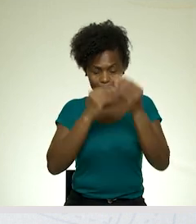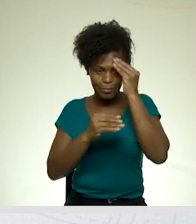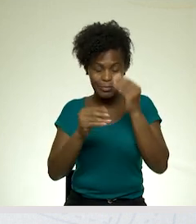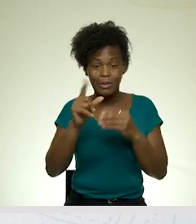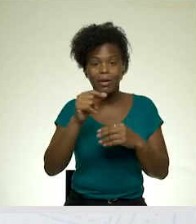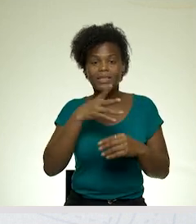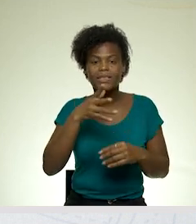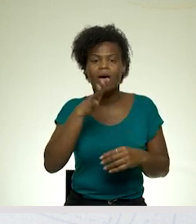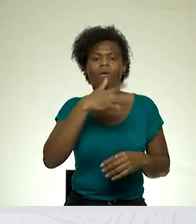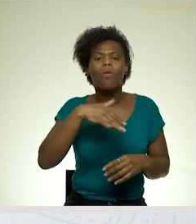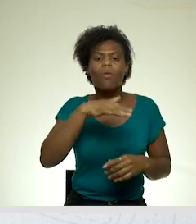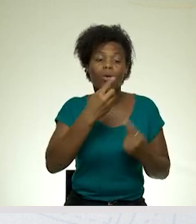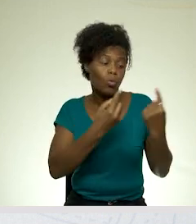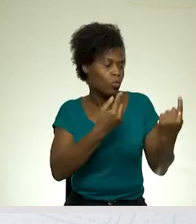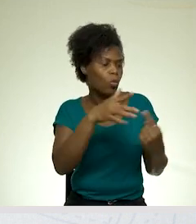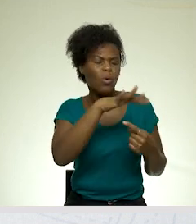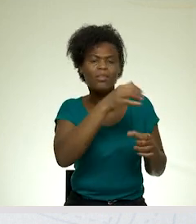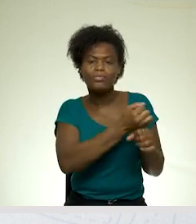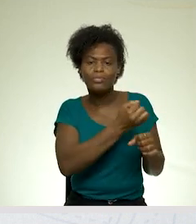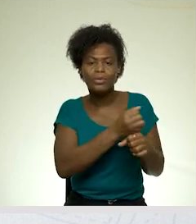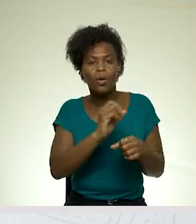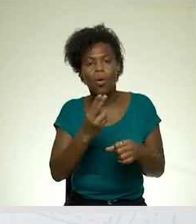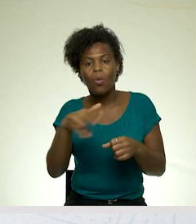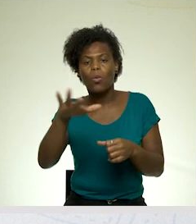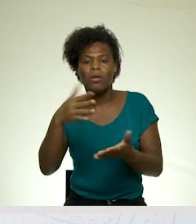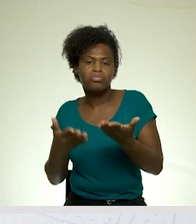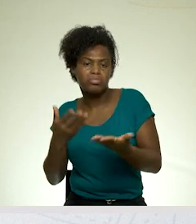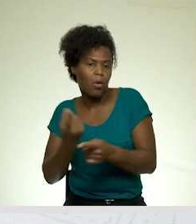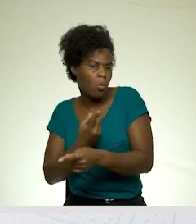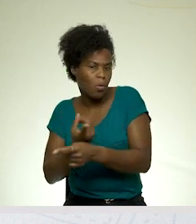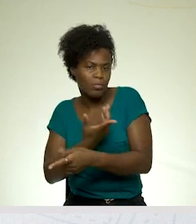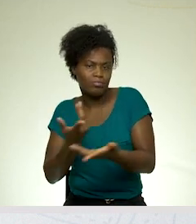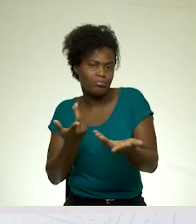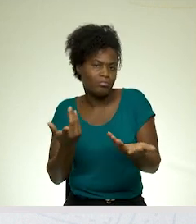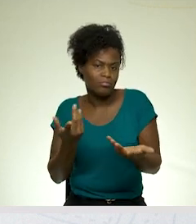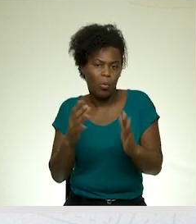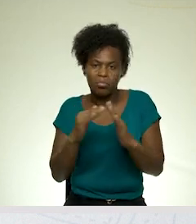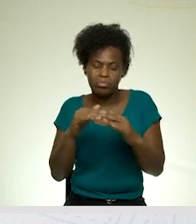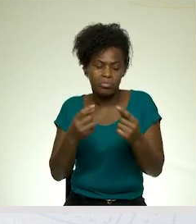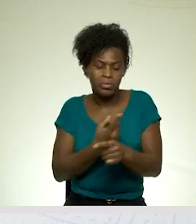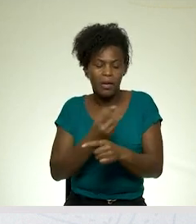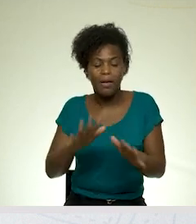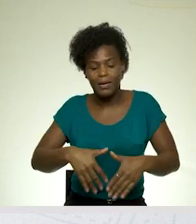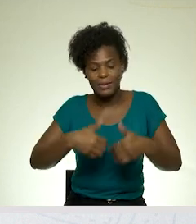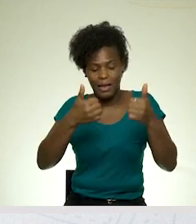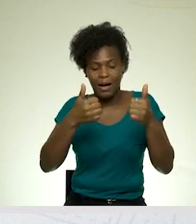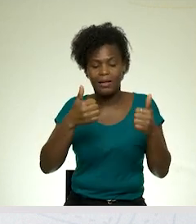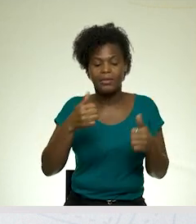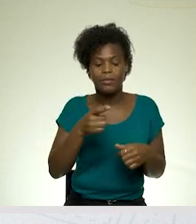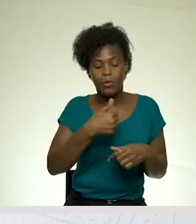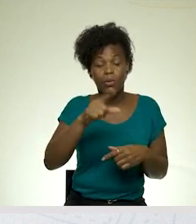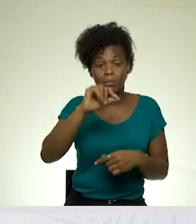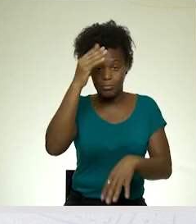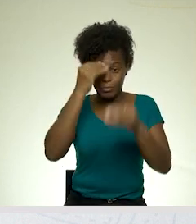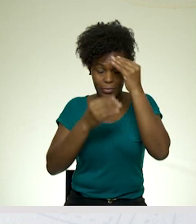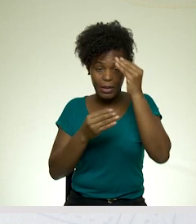à situer un service ou des établissements en ville. Nous avons appris